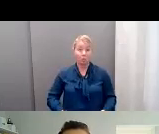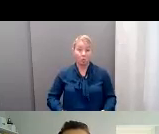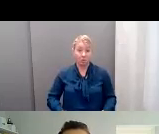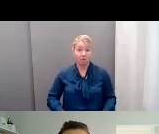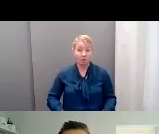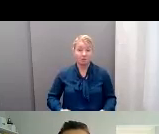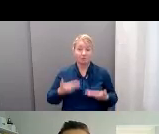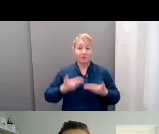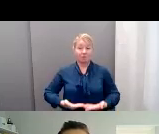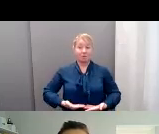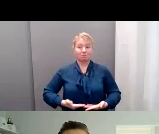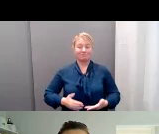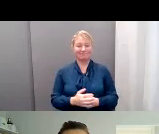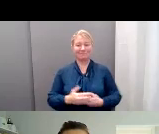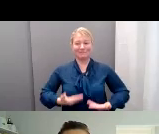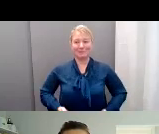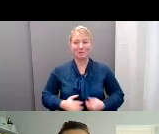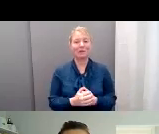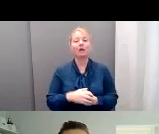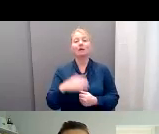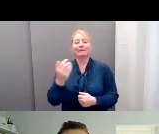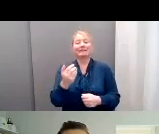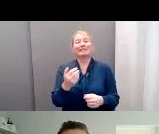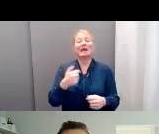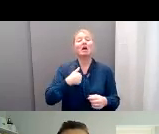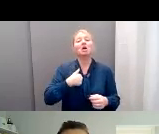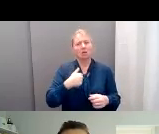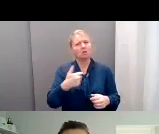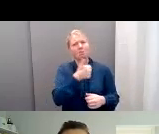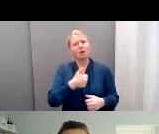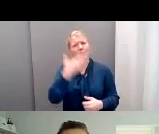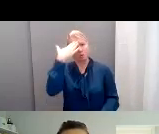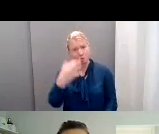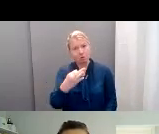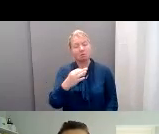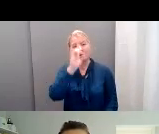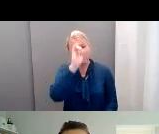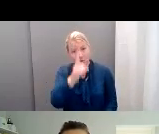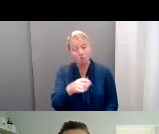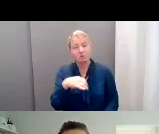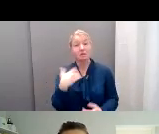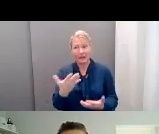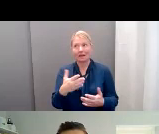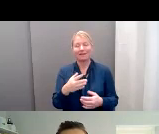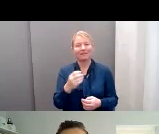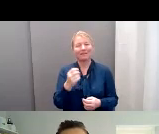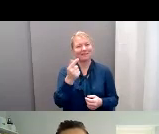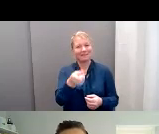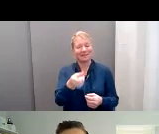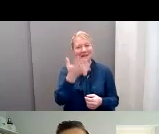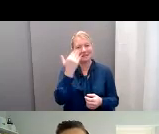alltså kunskap och förståelse. Det är nyckeln till välmående och så. Och det fick jag inte. Så jag tyckte det var jättetråkigt.